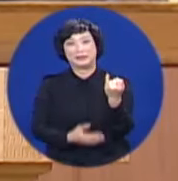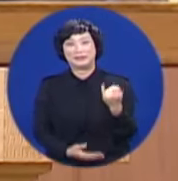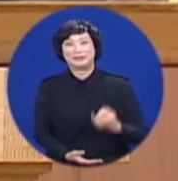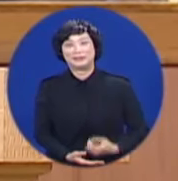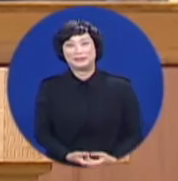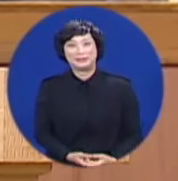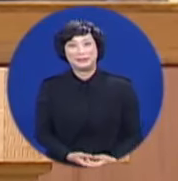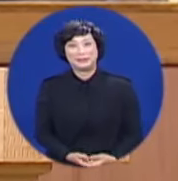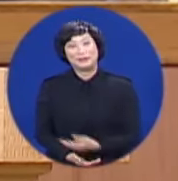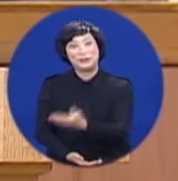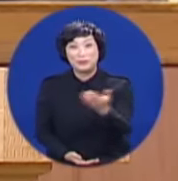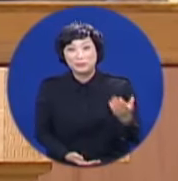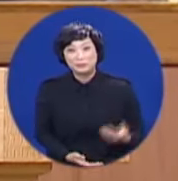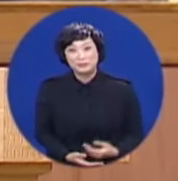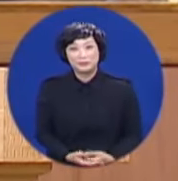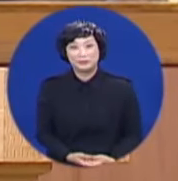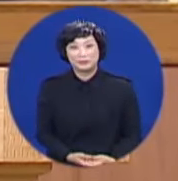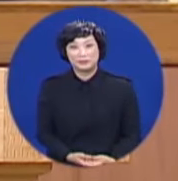자,